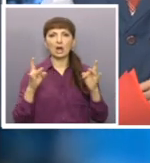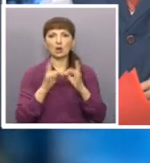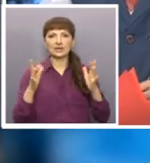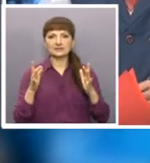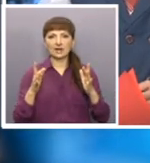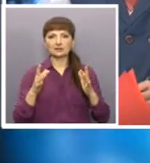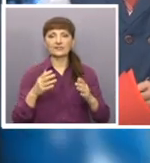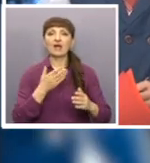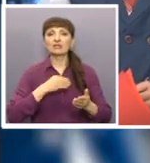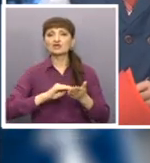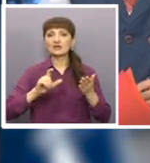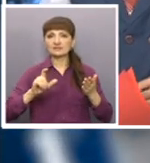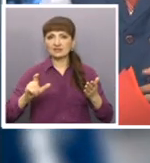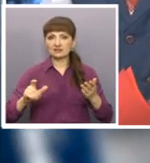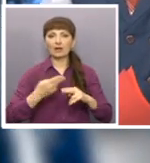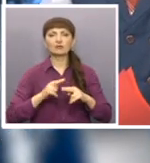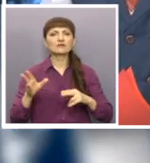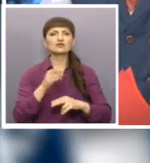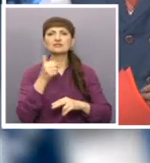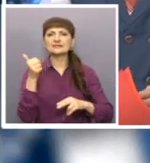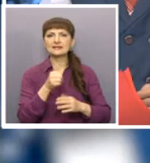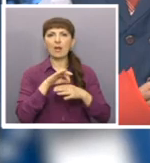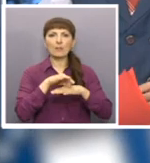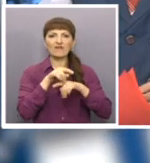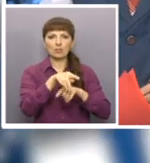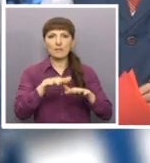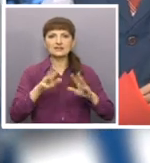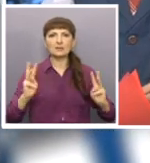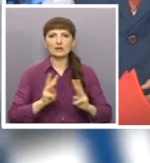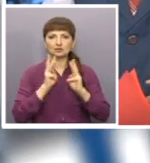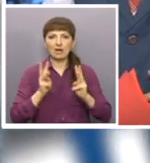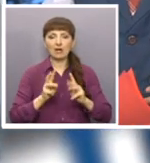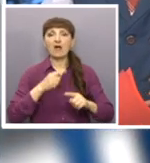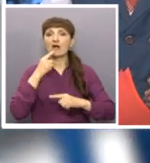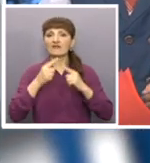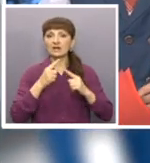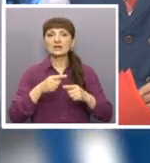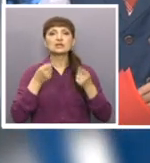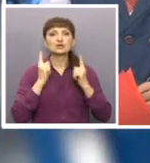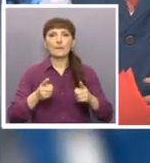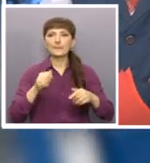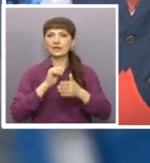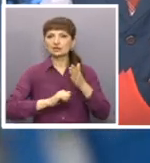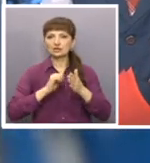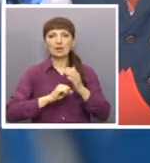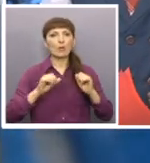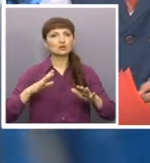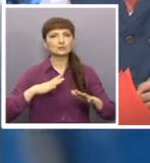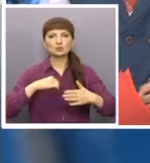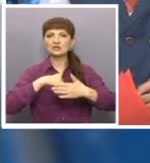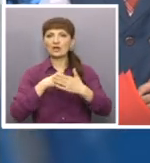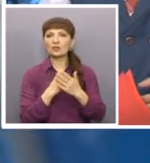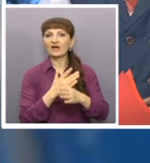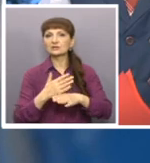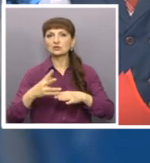замыкания. Мой коллега Ильзат Акчурин, который всю неделю провел на месте крупного пожара, говорит, что истинные причины ЧП, возможно, установят к